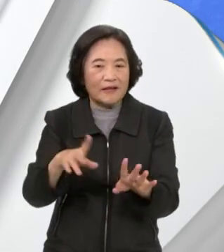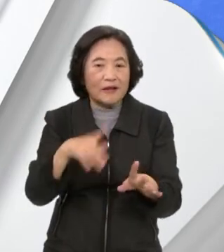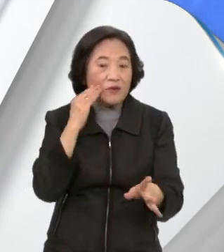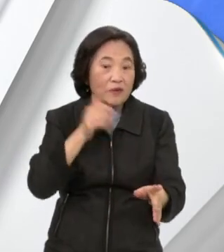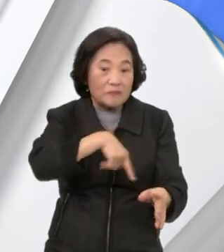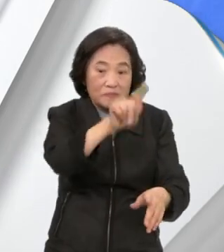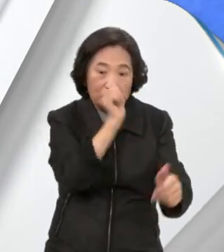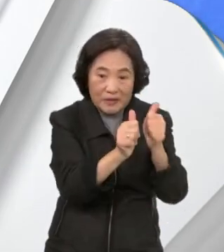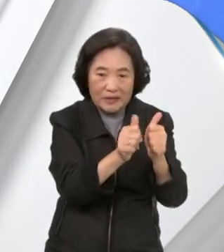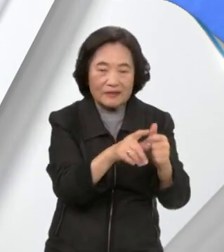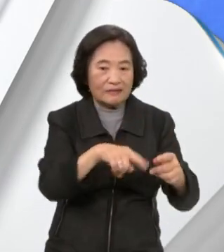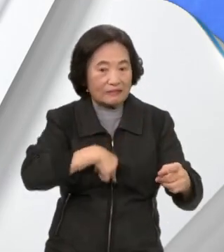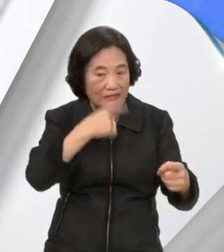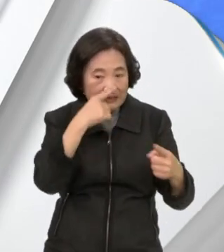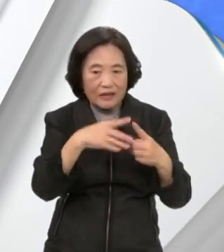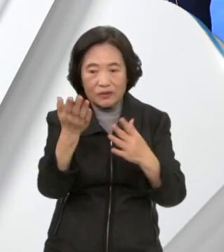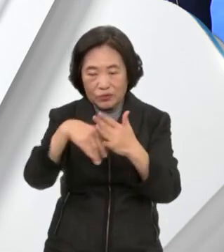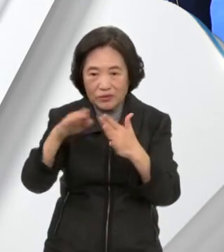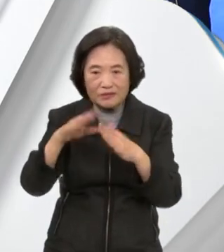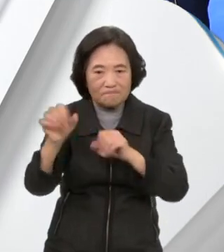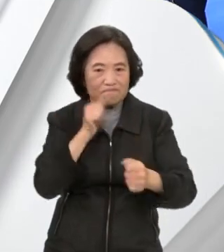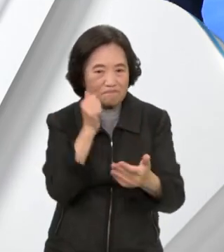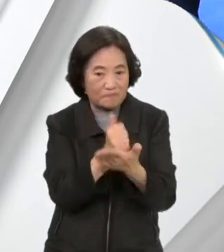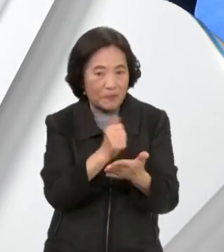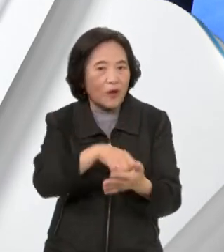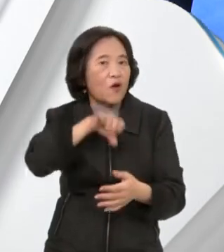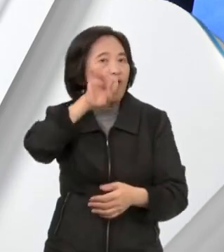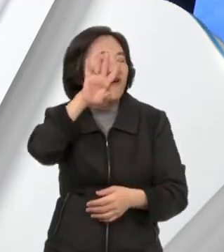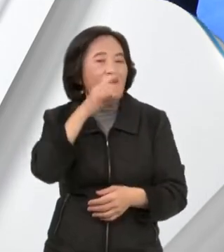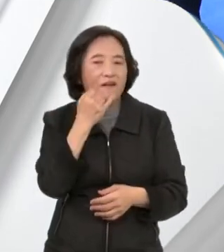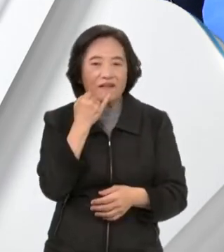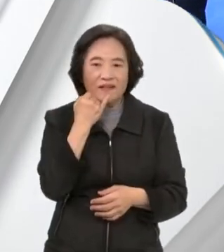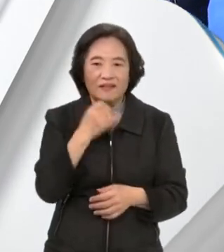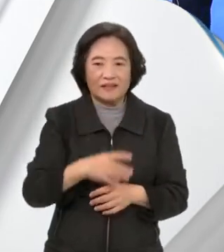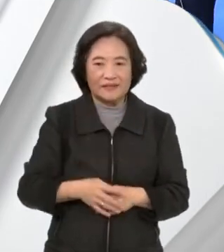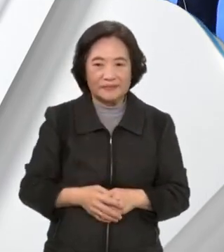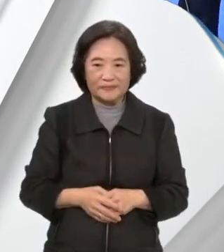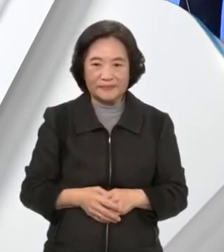自家也为学校展示好成绩。客家新闻李鹏琪南投报道。